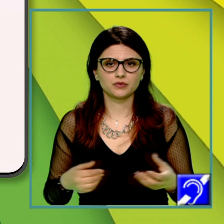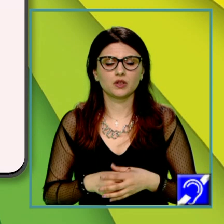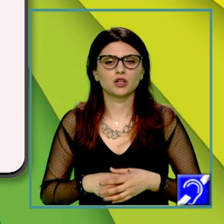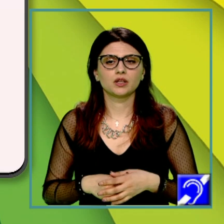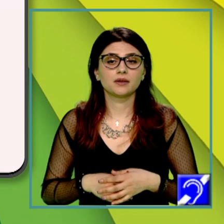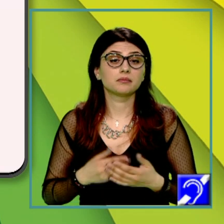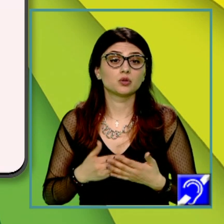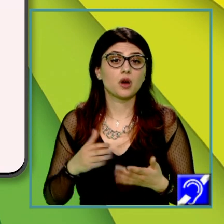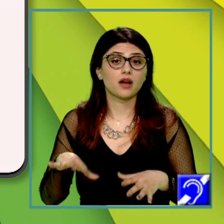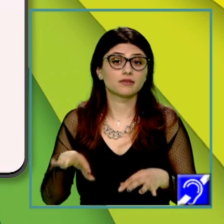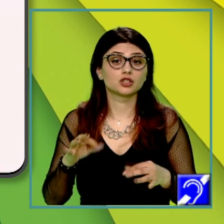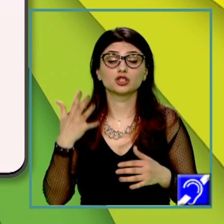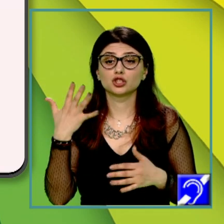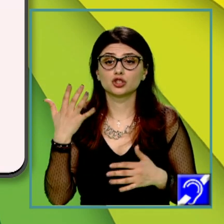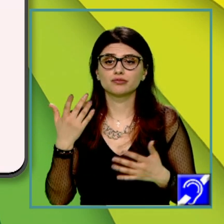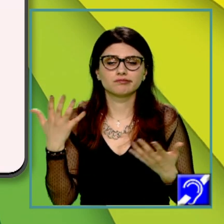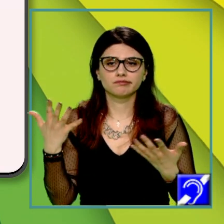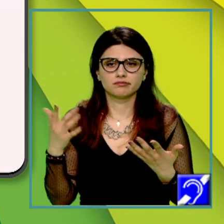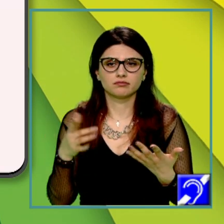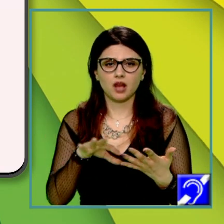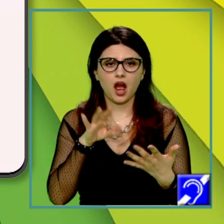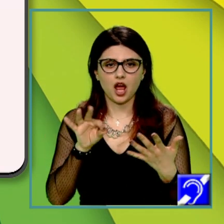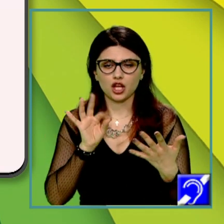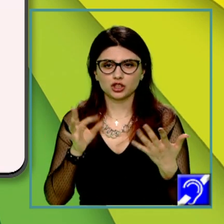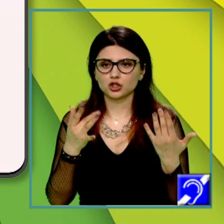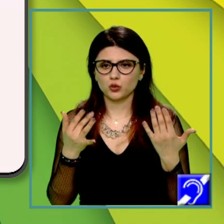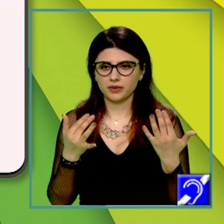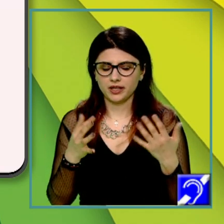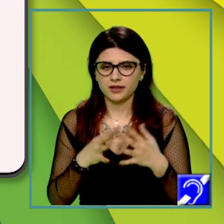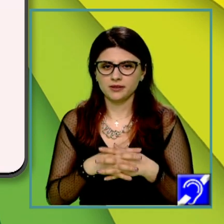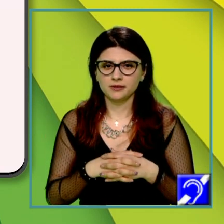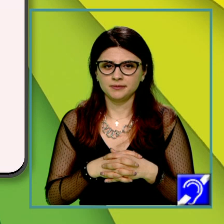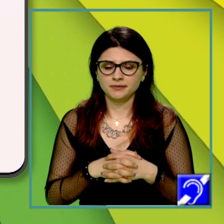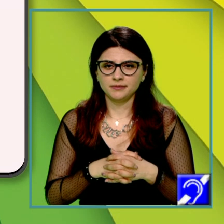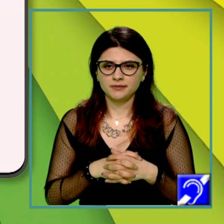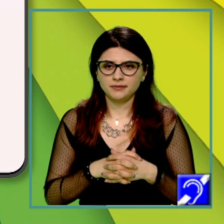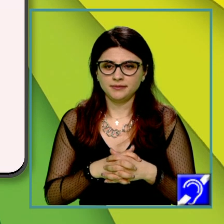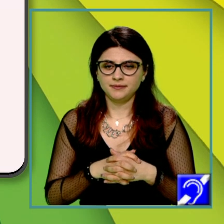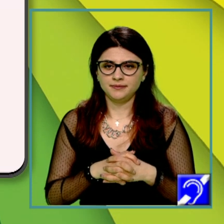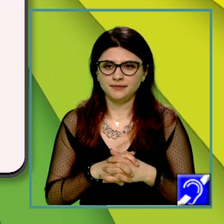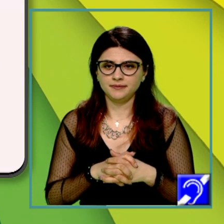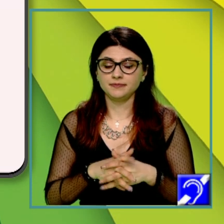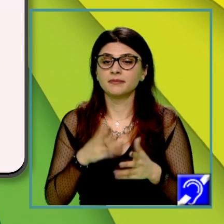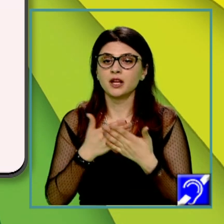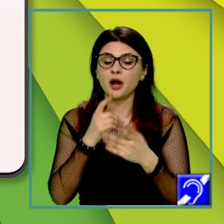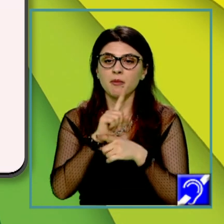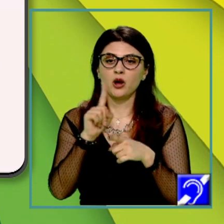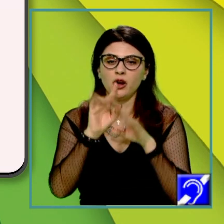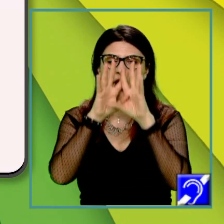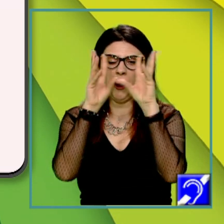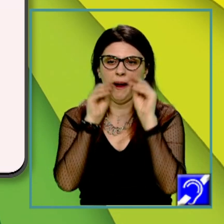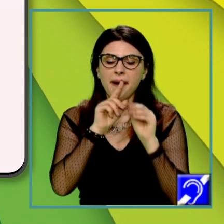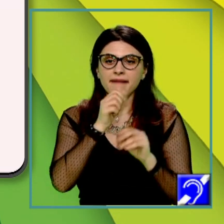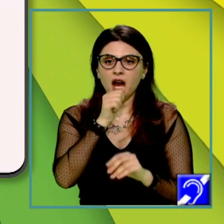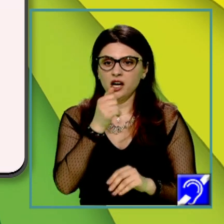Așadar avem cinci modalități de alegere a cifrei unităților deoarece produsul numerelor a